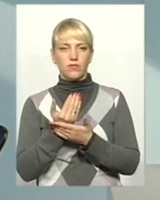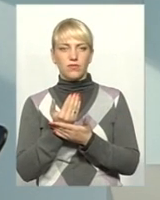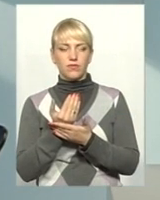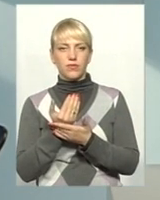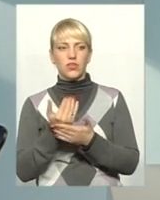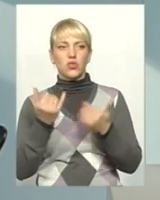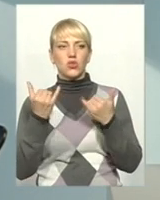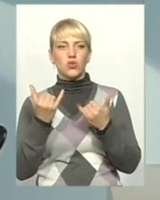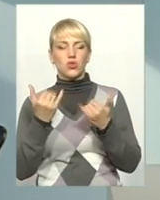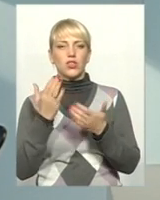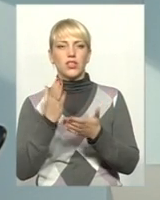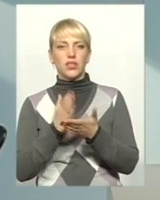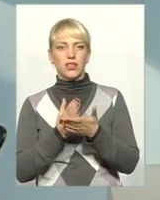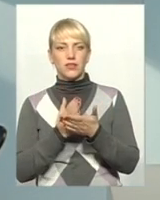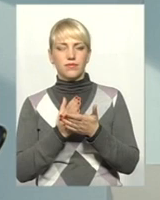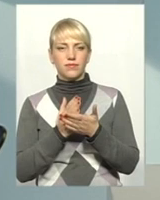сьогодні є